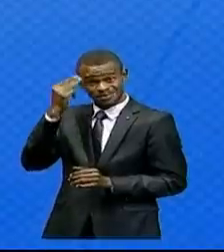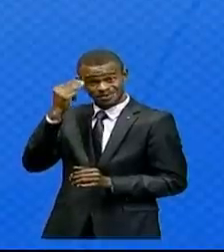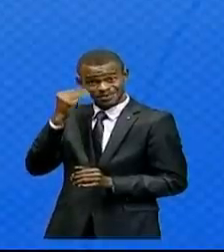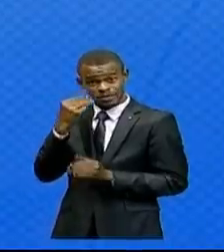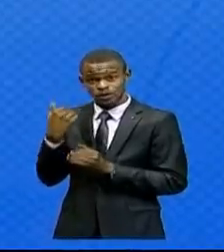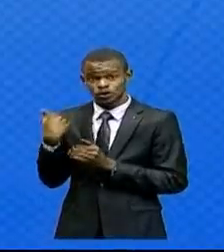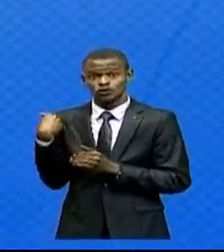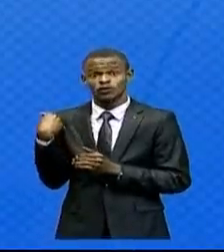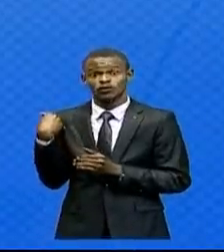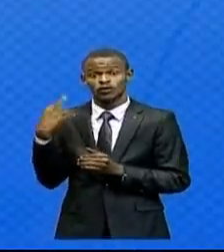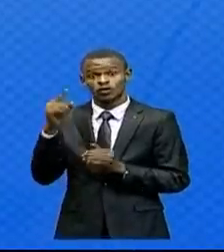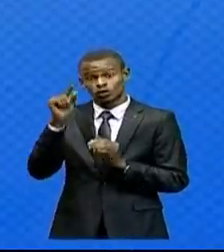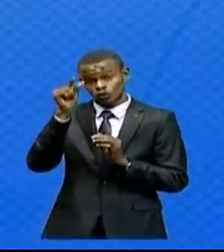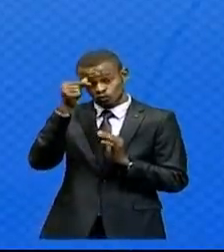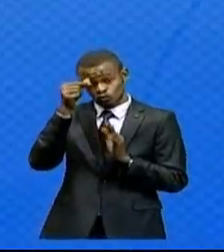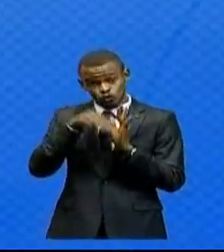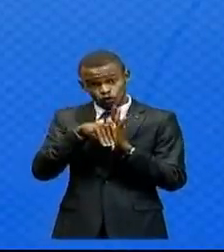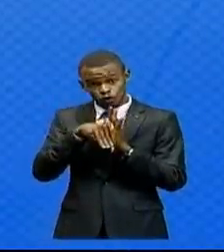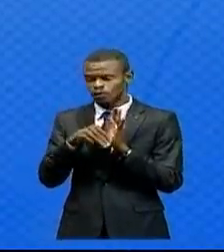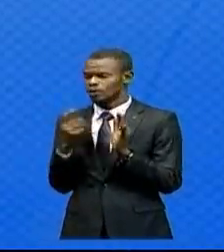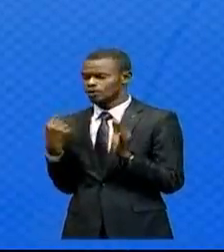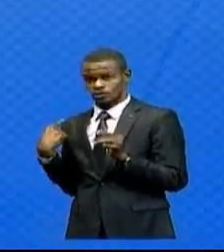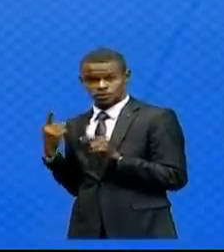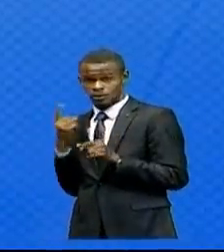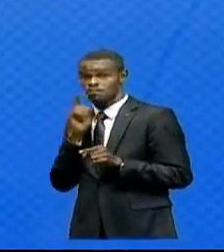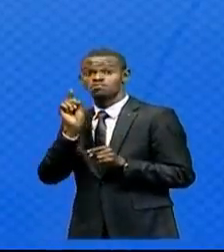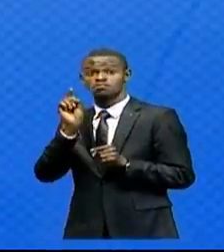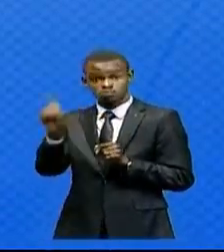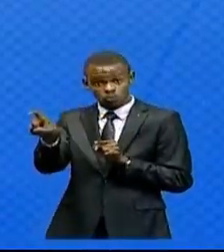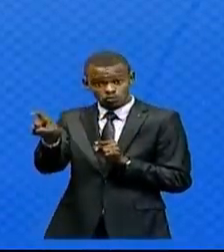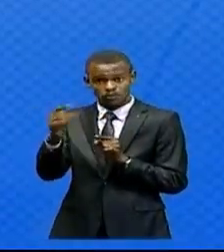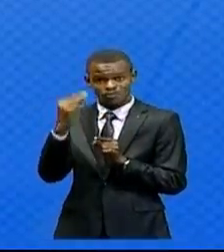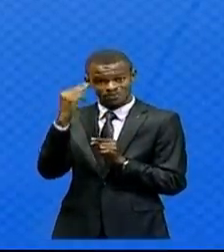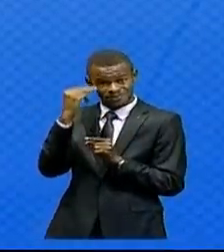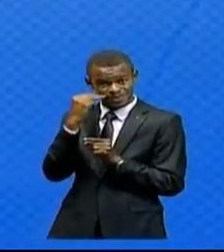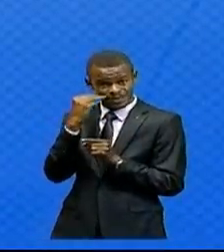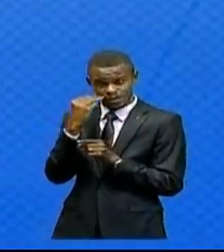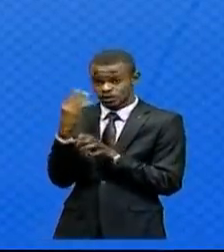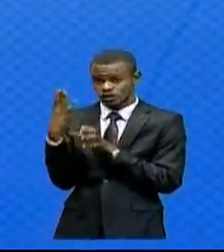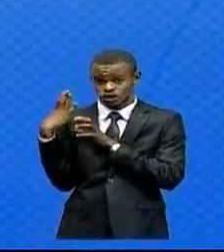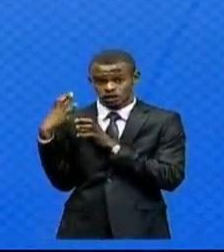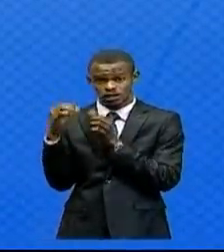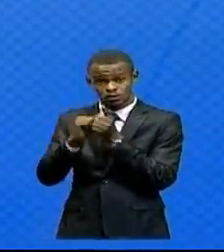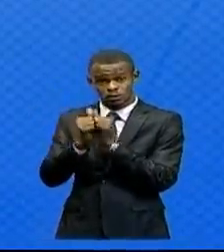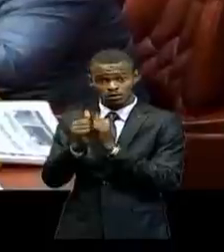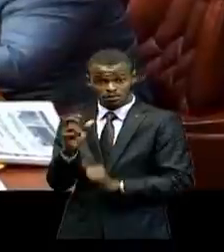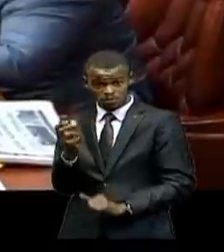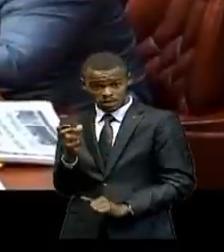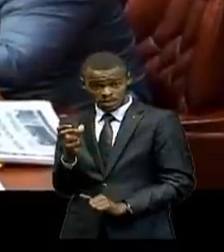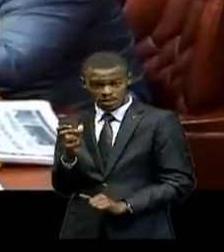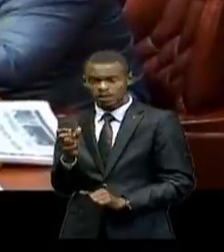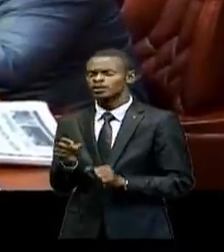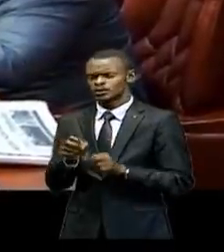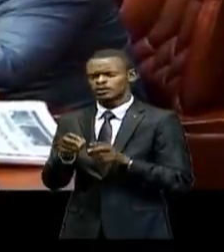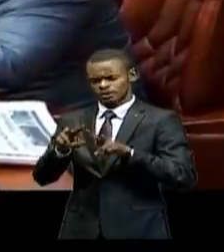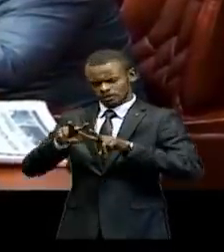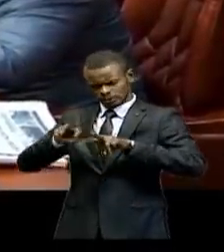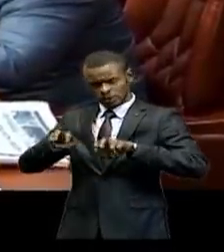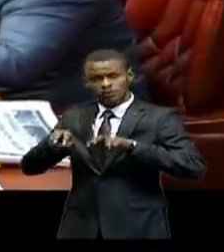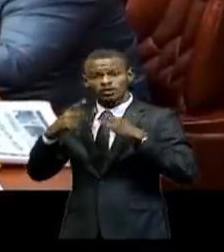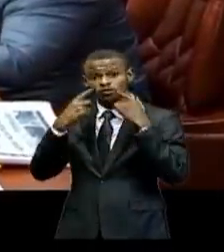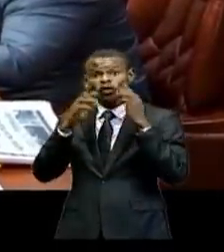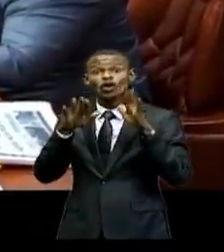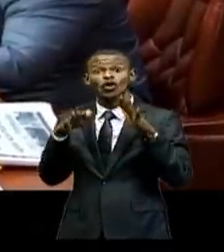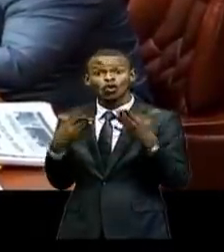gouvernement d'instruire les ministres concernés de travailler urgemment sur l'élaboration de nouveaux textes régissant